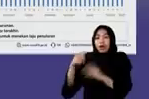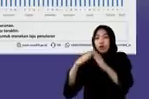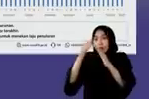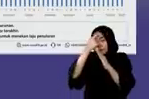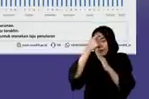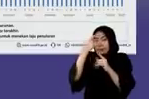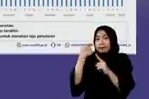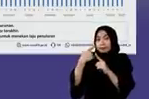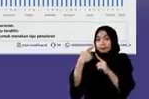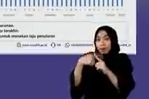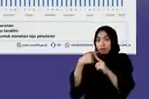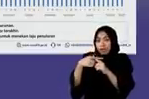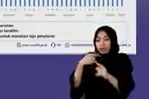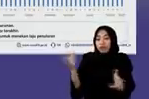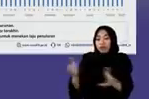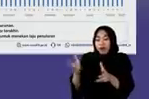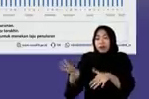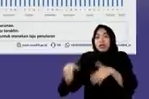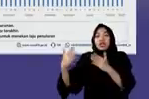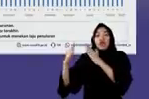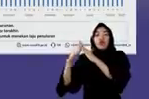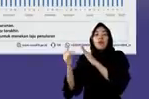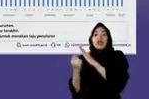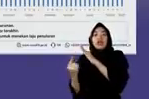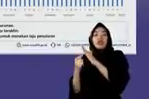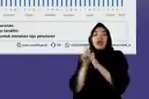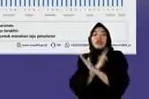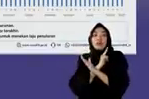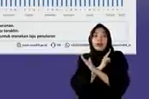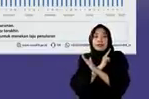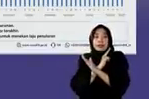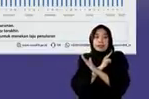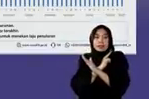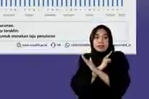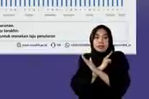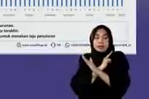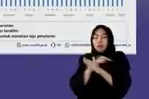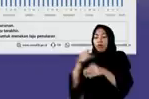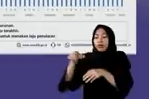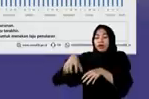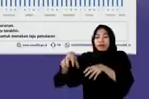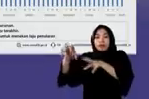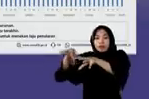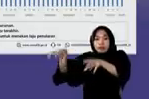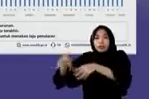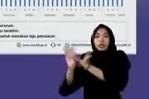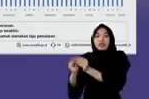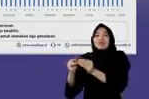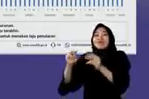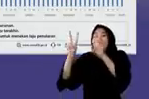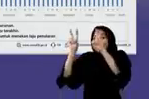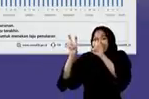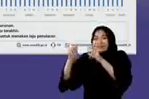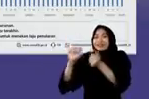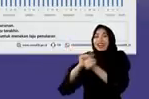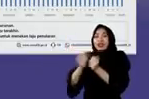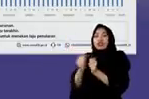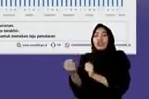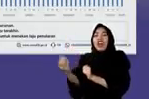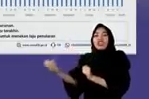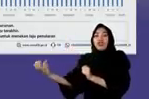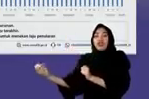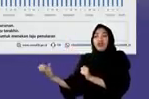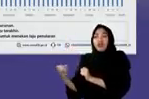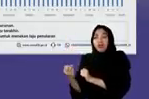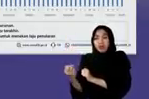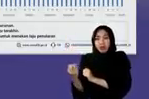dirawat di rumah sakit maupun isolasi mandiri di rumah atau tempat isolasi yang tersentral. Kasus positif itu